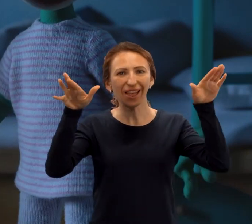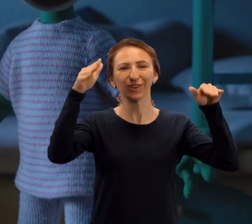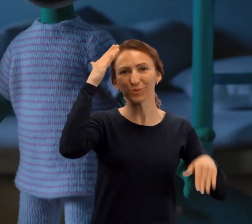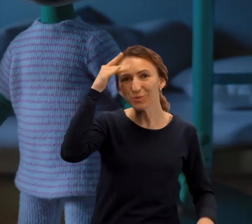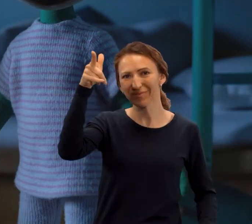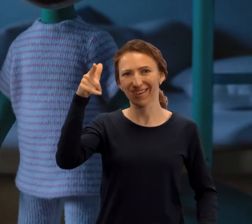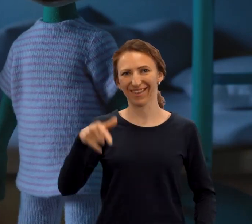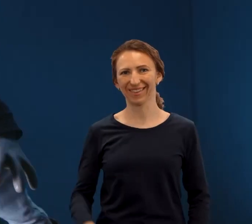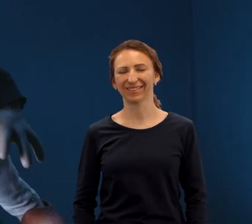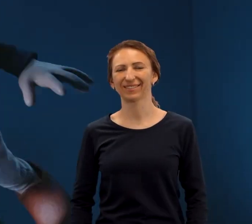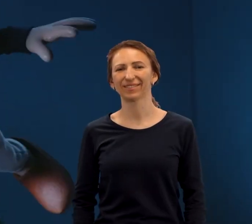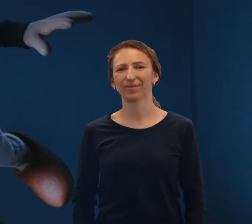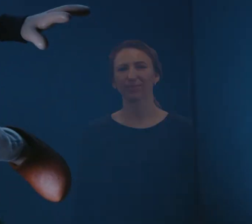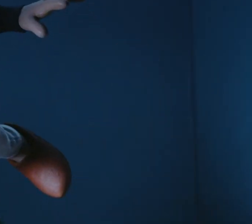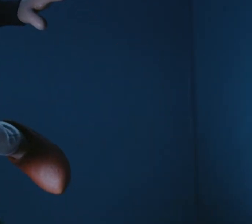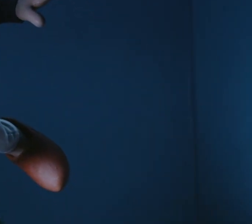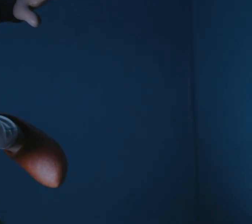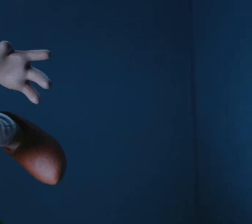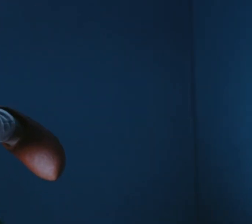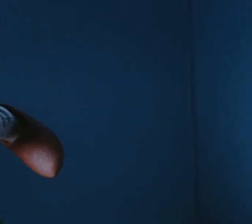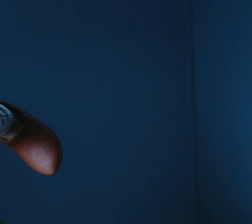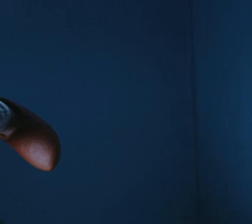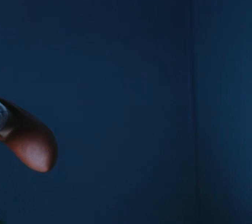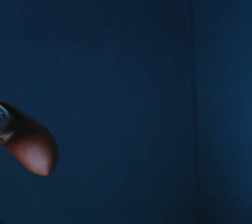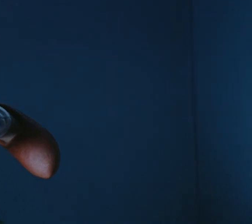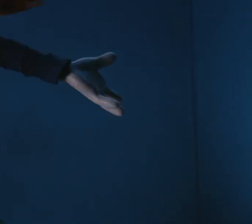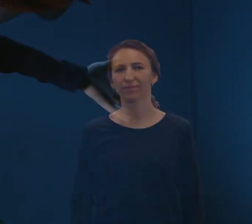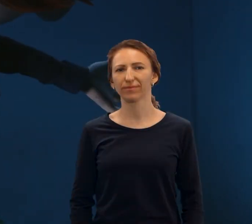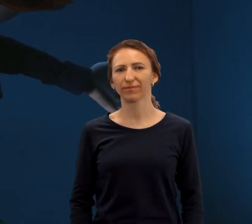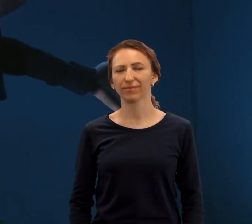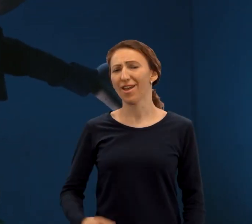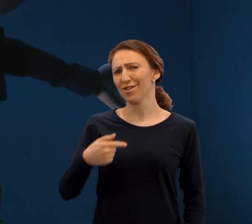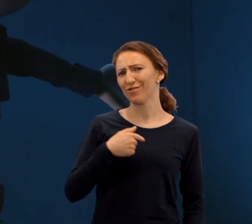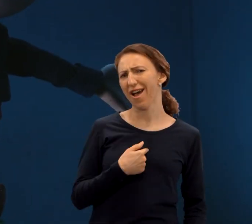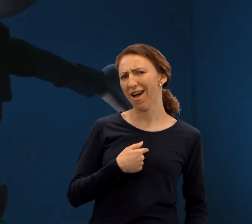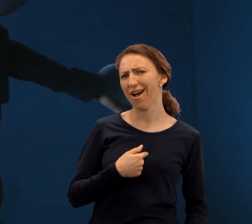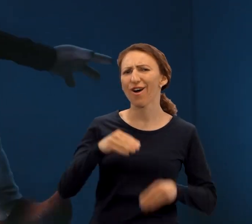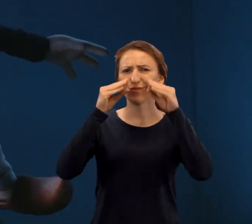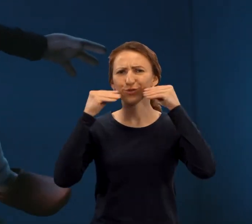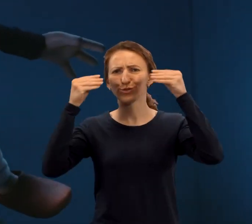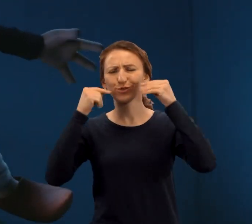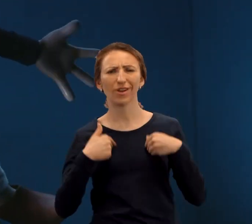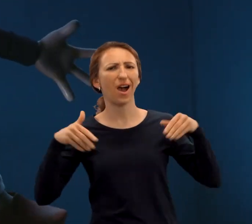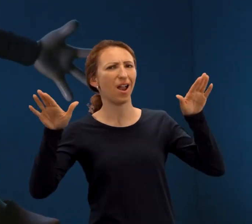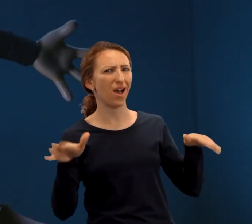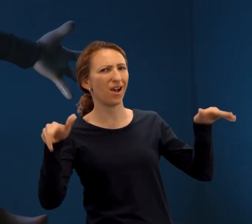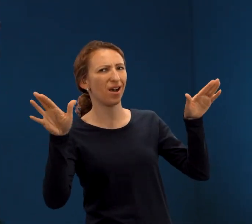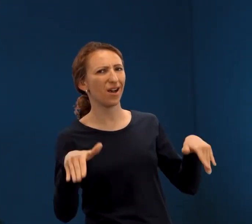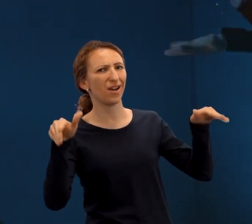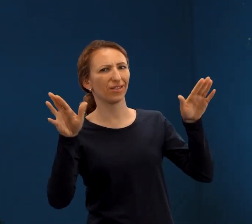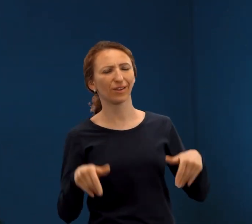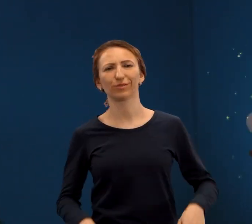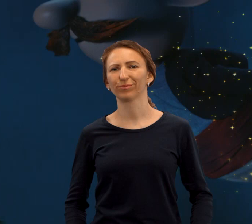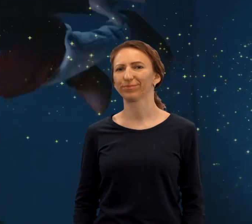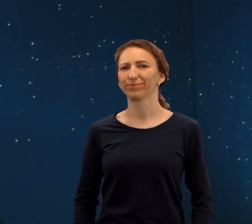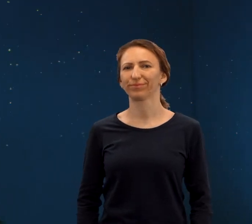latać On umie To ja wujcio który fruwa